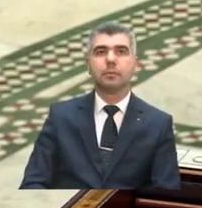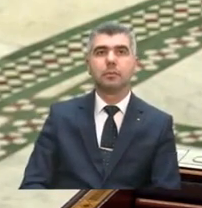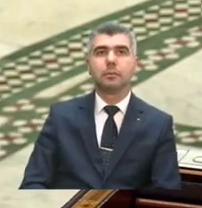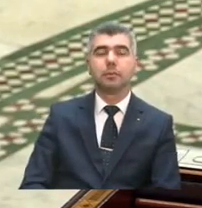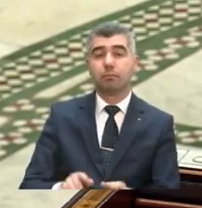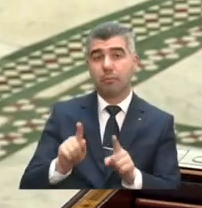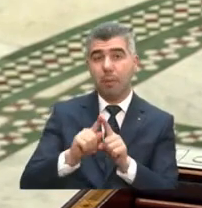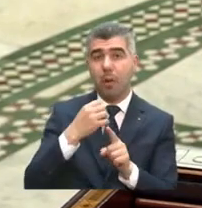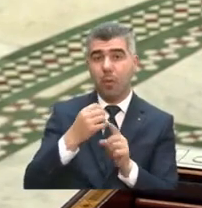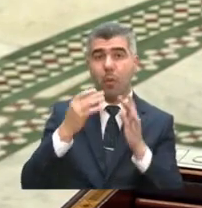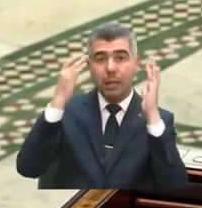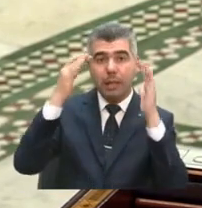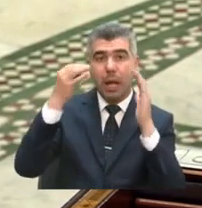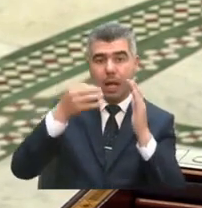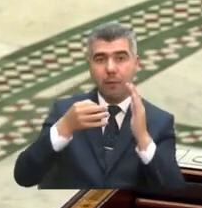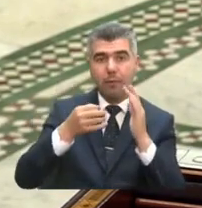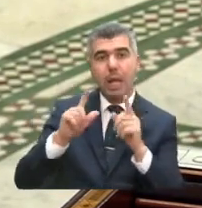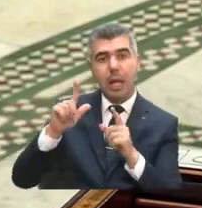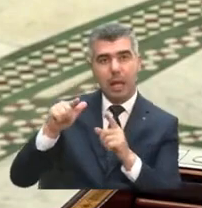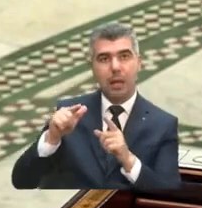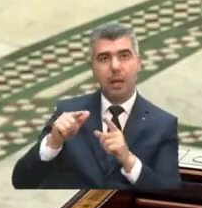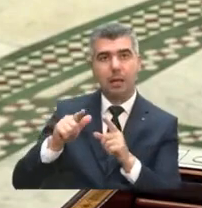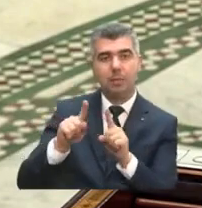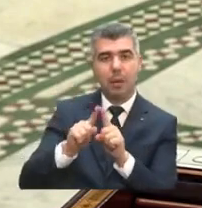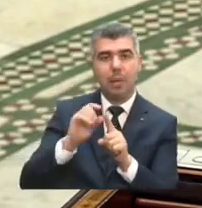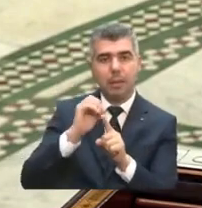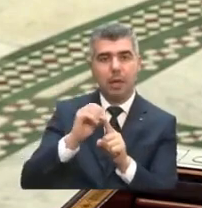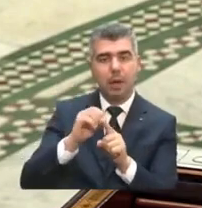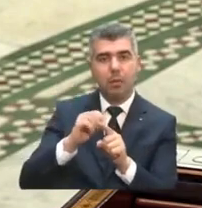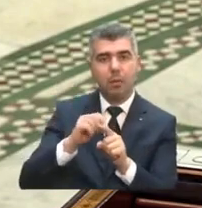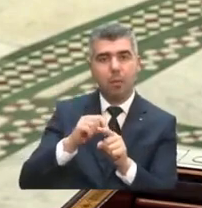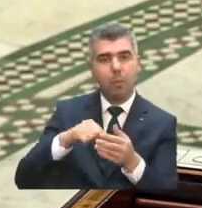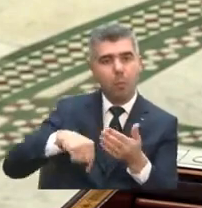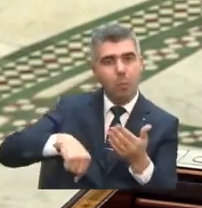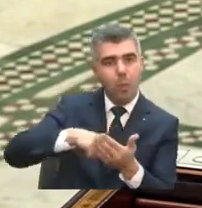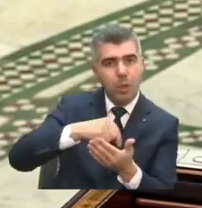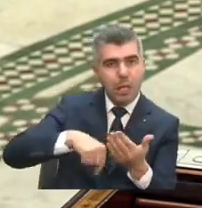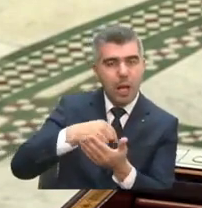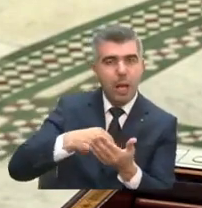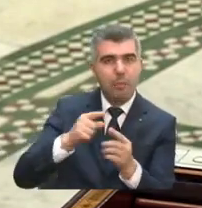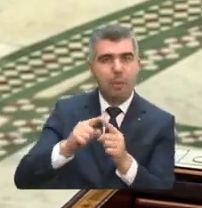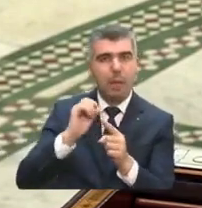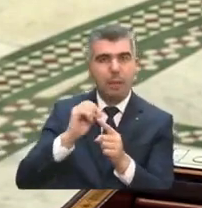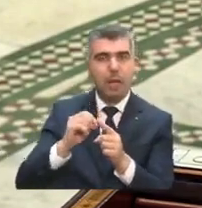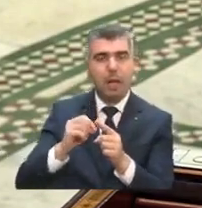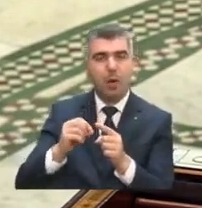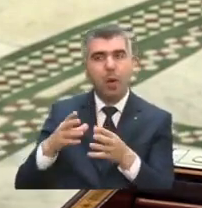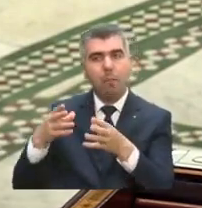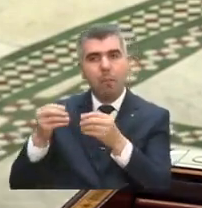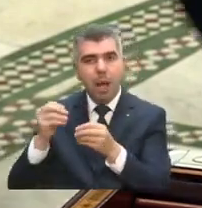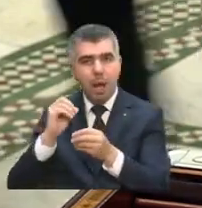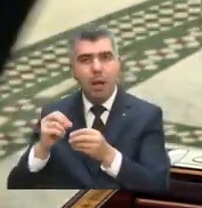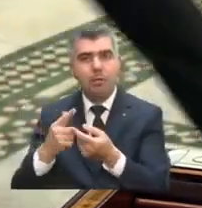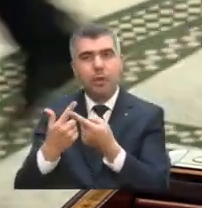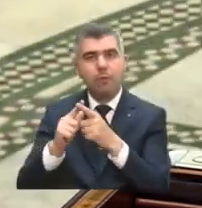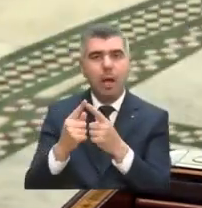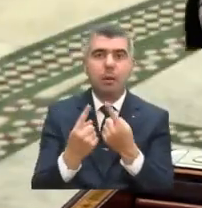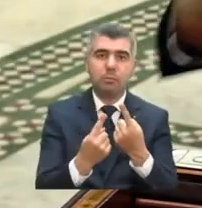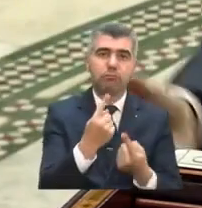ولما كنتكلموا على الثقافات كاين الملحون، كاين قناوة، كاين الراب، كاين مجموعة ديال